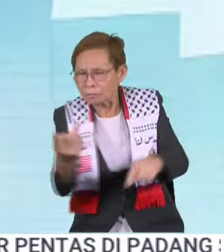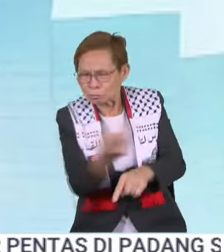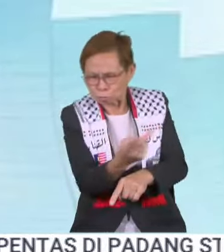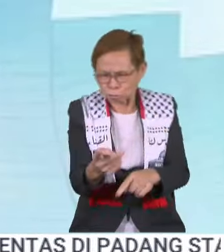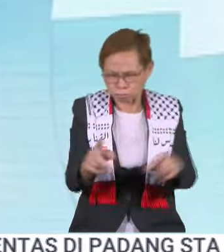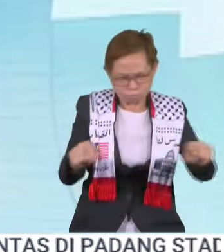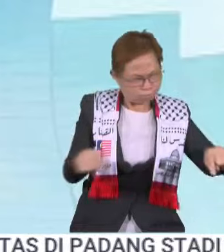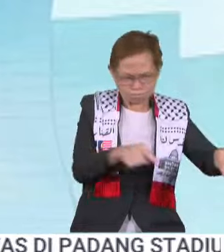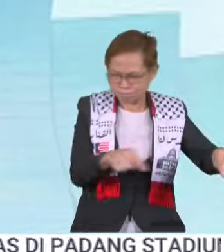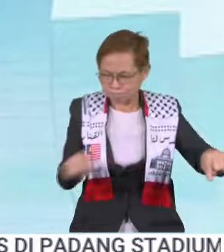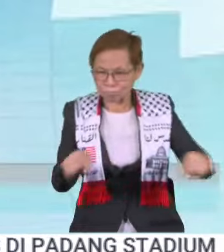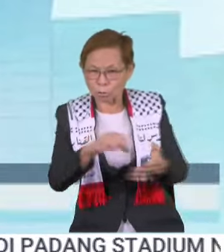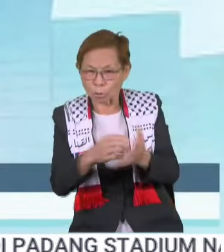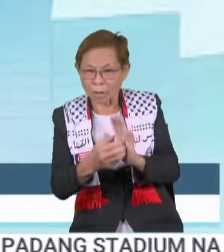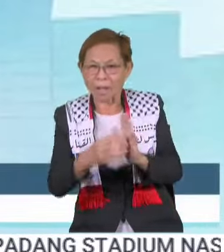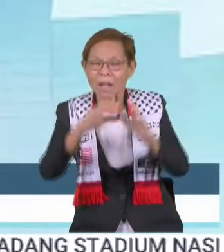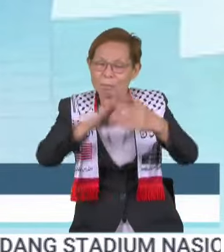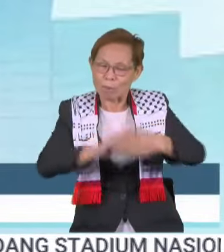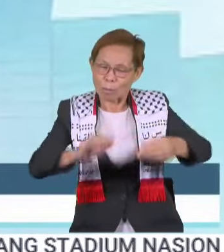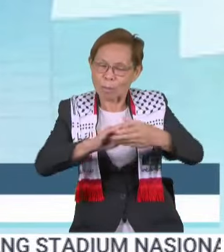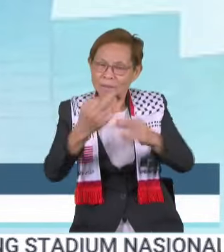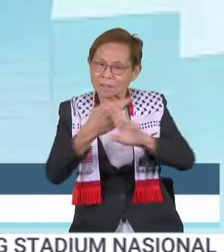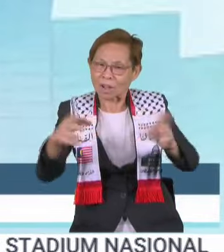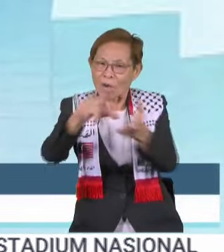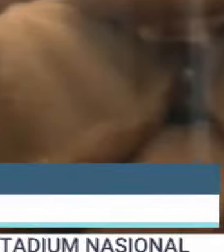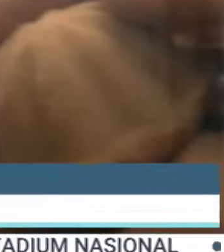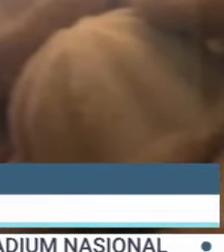tersebut? Ikuti bingkisan disediakan wartawan Firdaus Mokhtar.